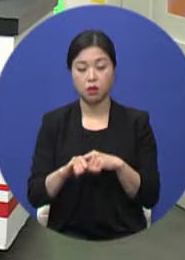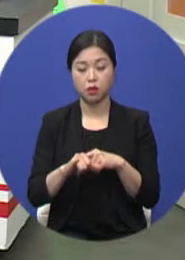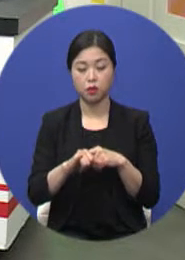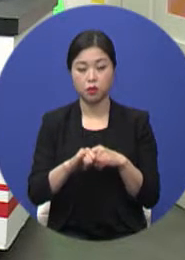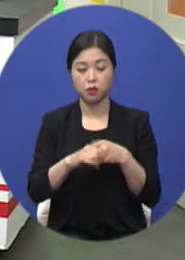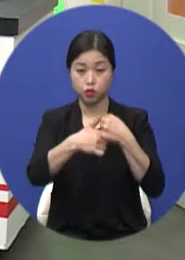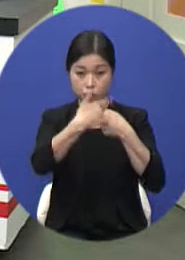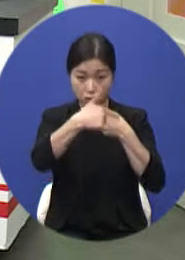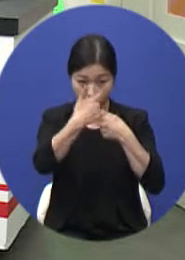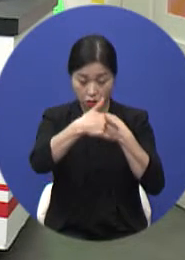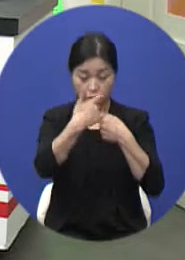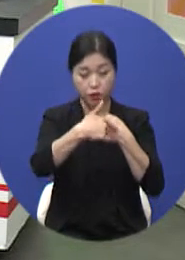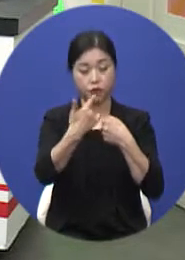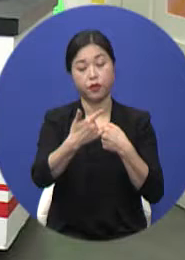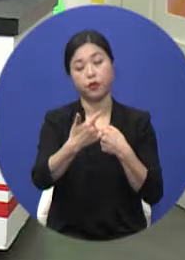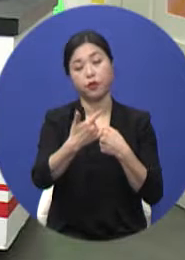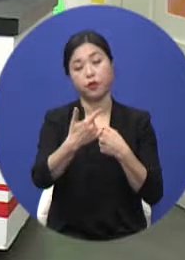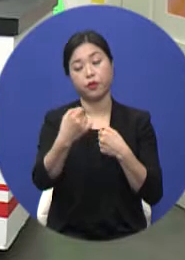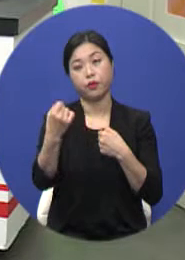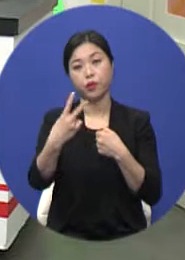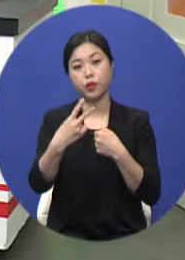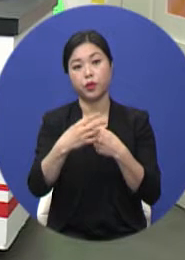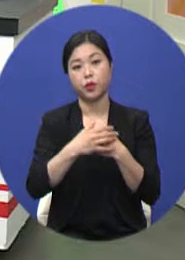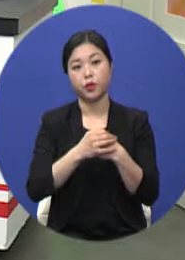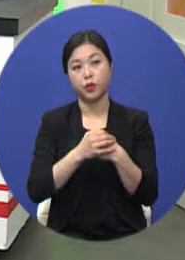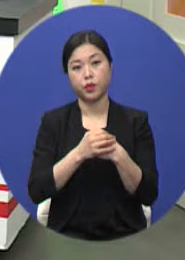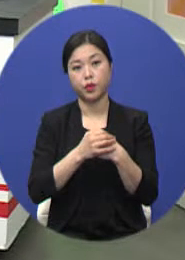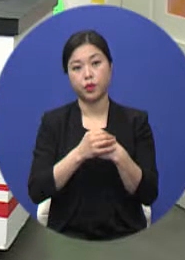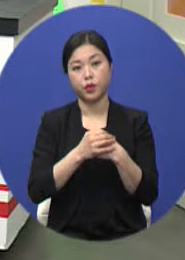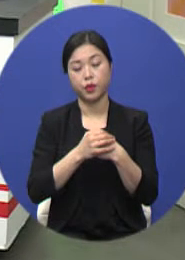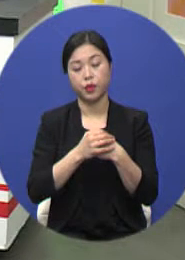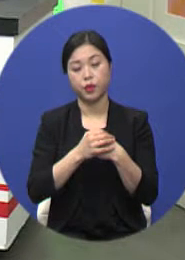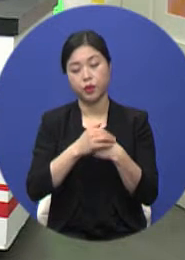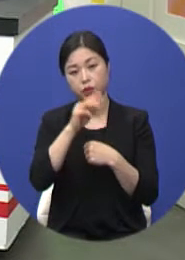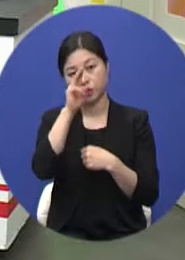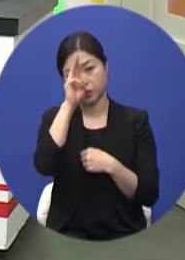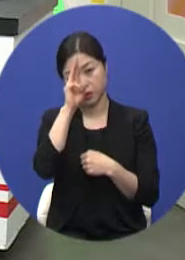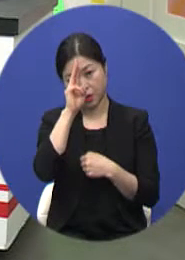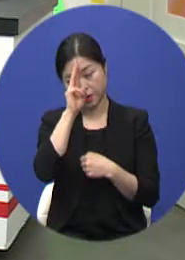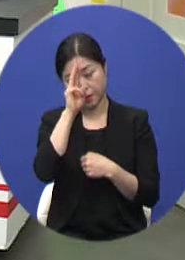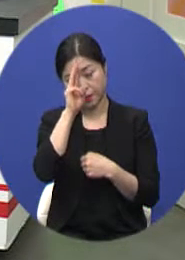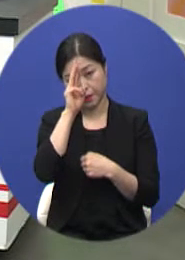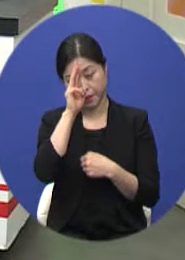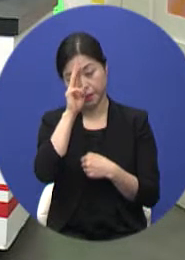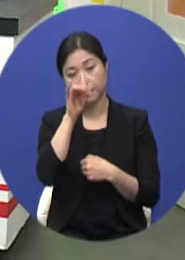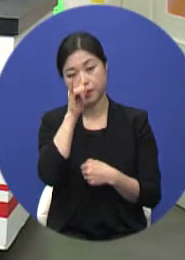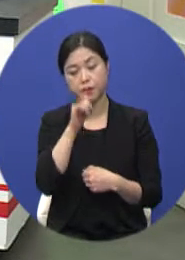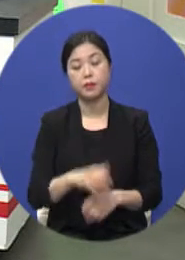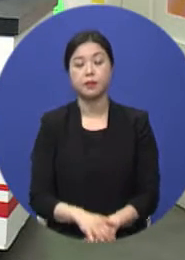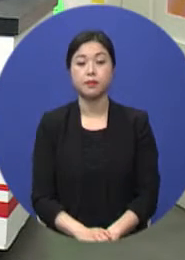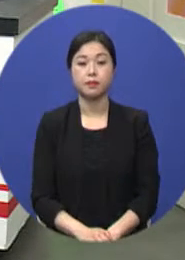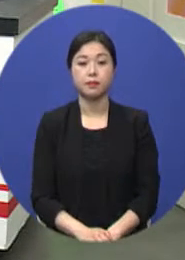국민학교 6학년 하나 다니고요. 또 이제 좀 늦게 봐갖고 중학교 이제 3학년 되고요.